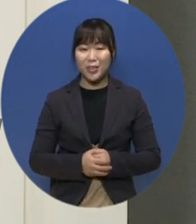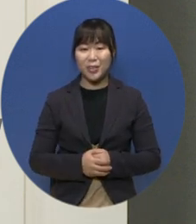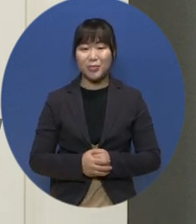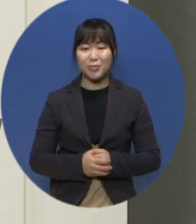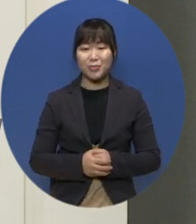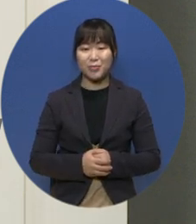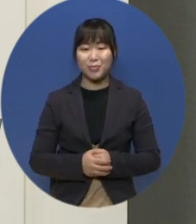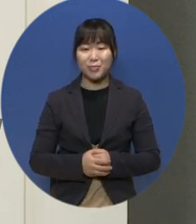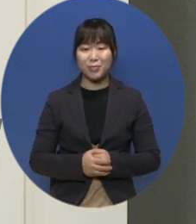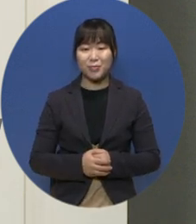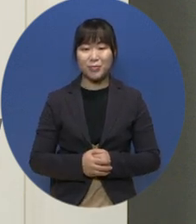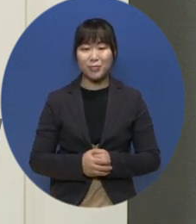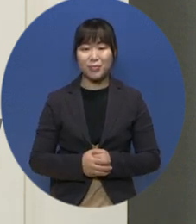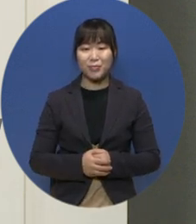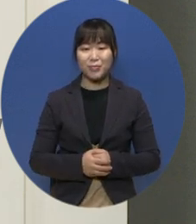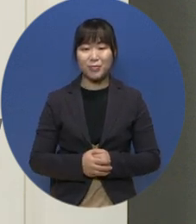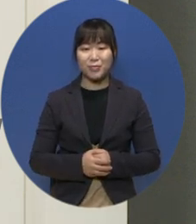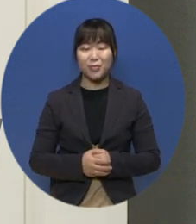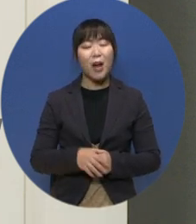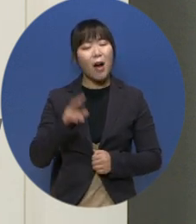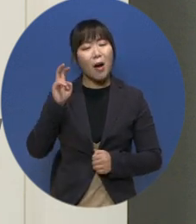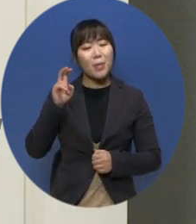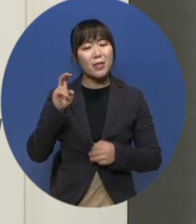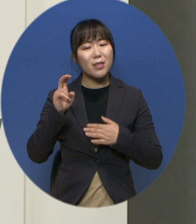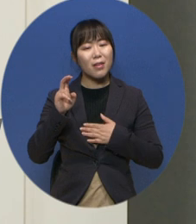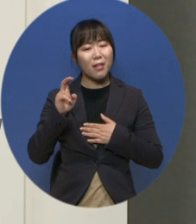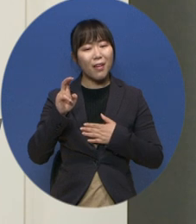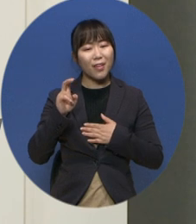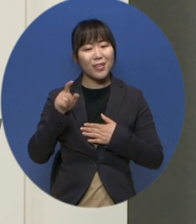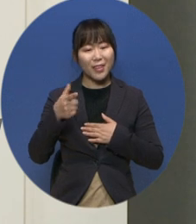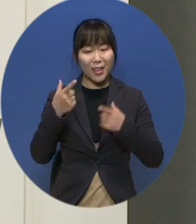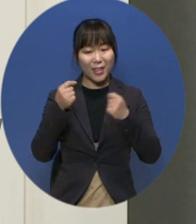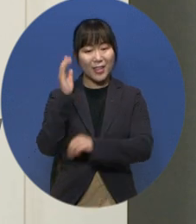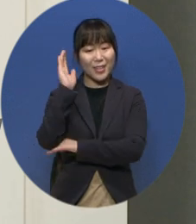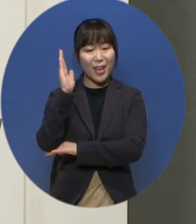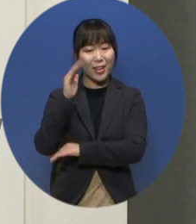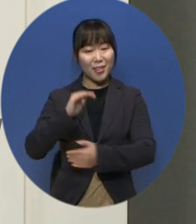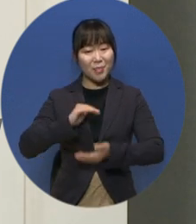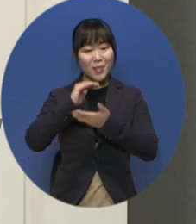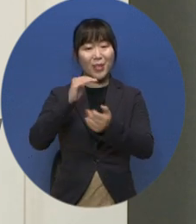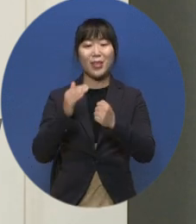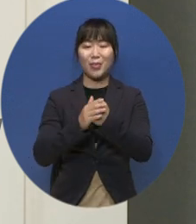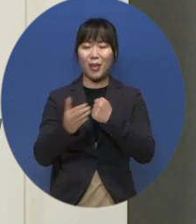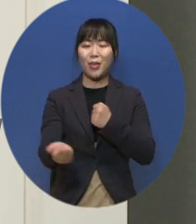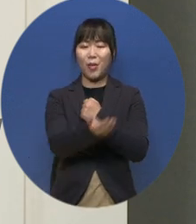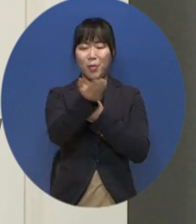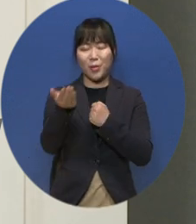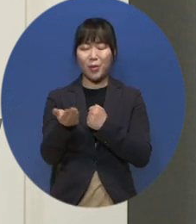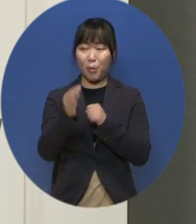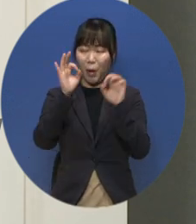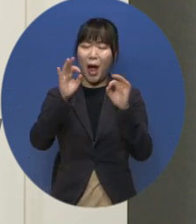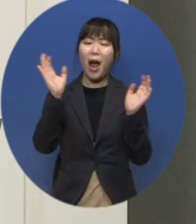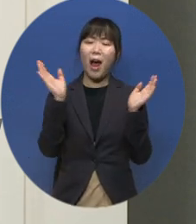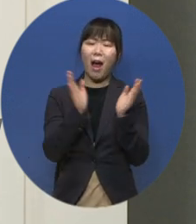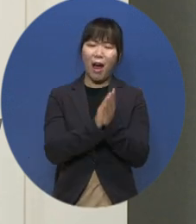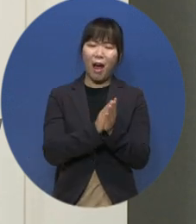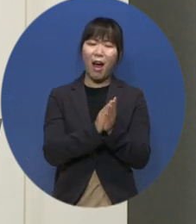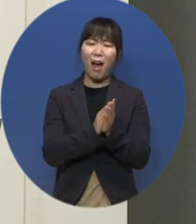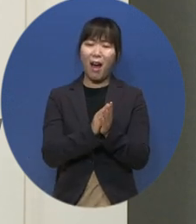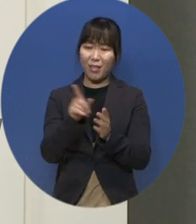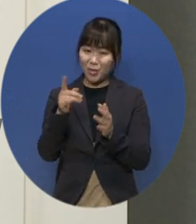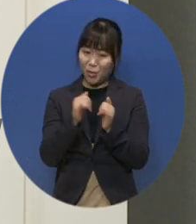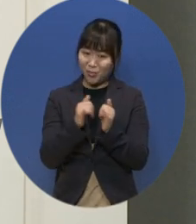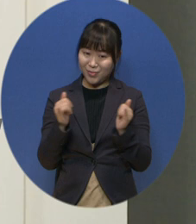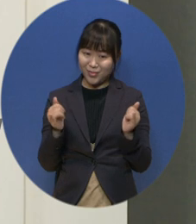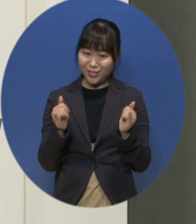기억이 납니다. 아마 제가 이 도움의 얘기를 했기 때문에 시청자 여러분들도 아,